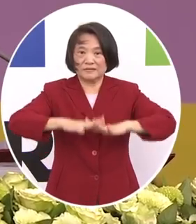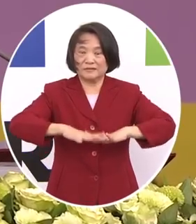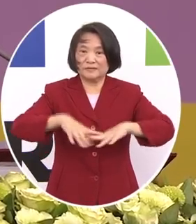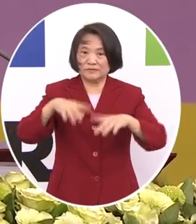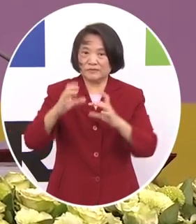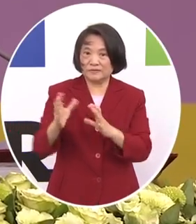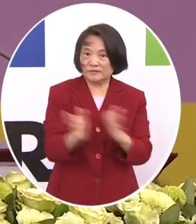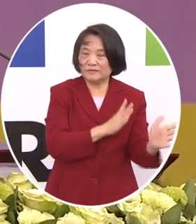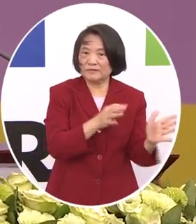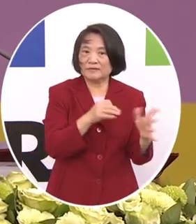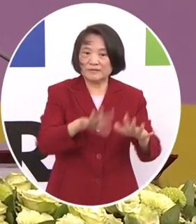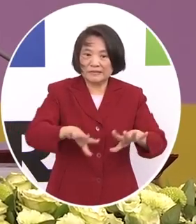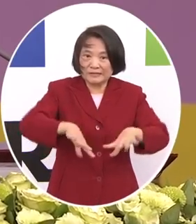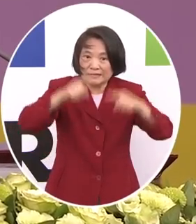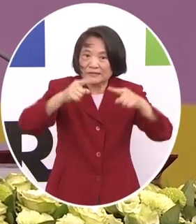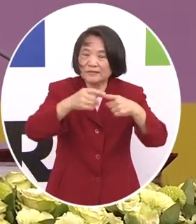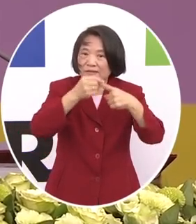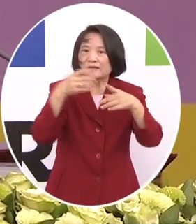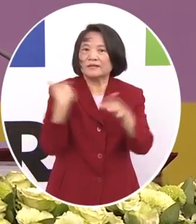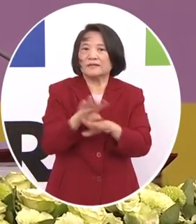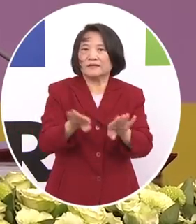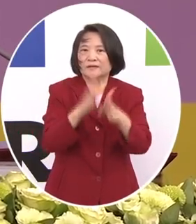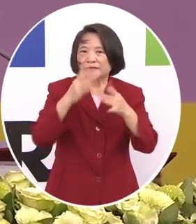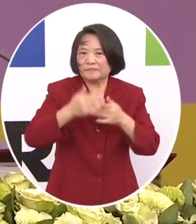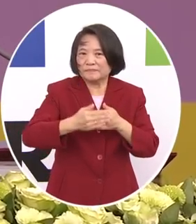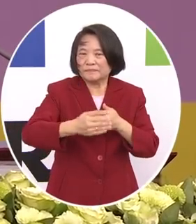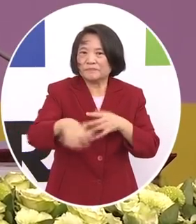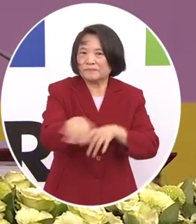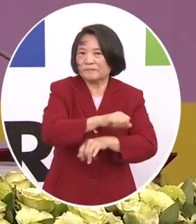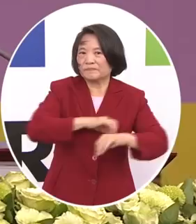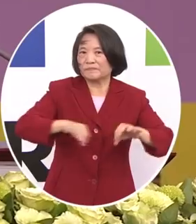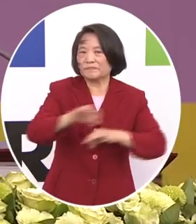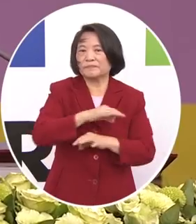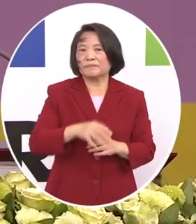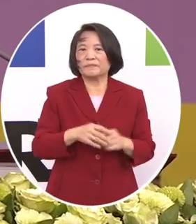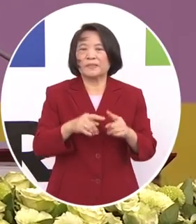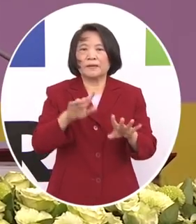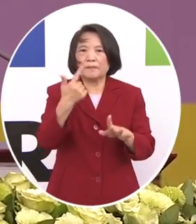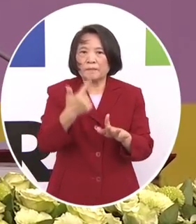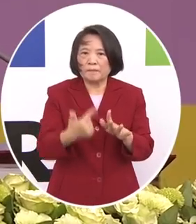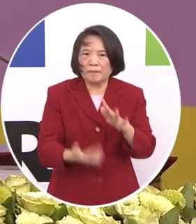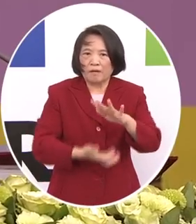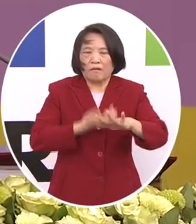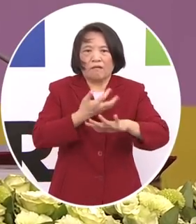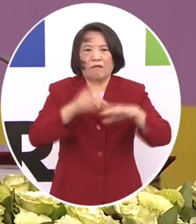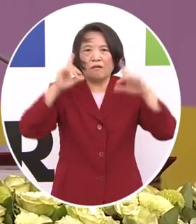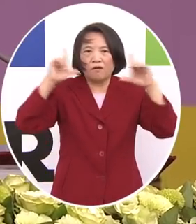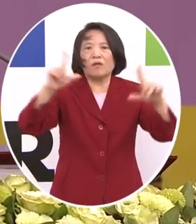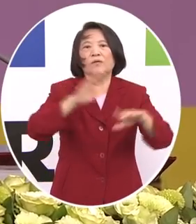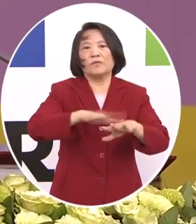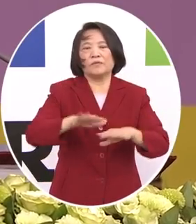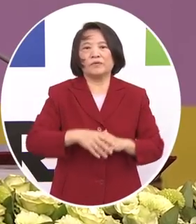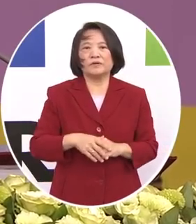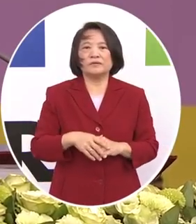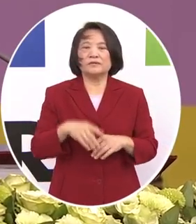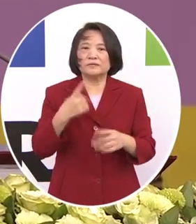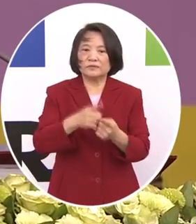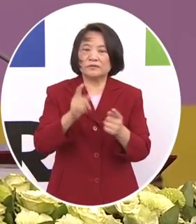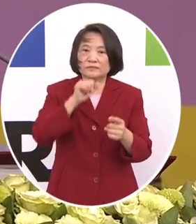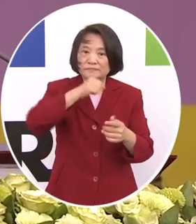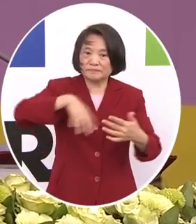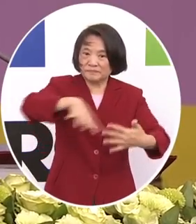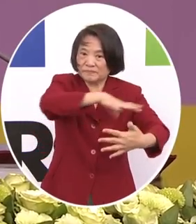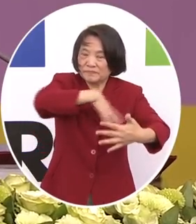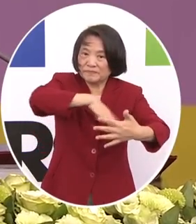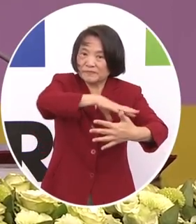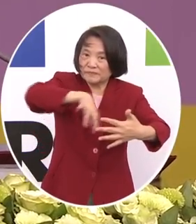算已经开始执行，建设的效益会逐渐的展现，对扩大内需的贡献也在